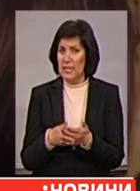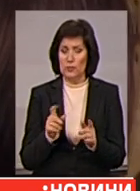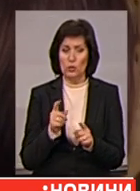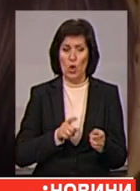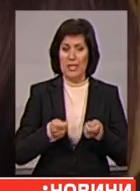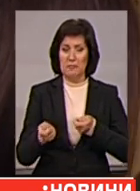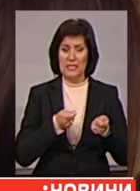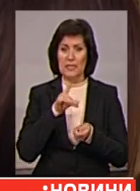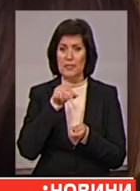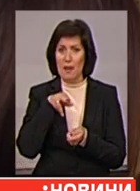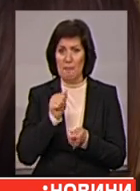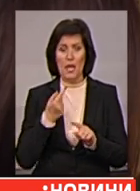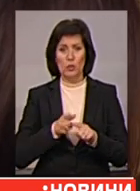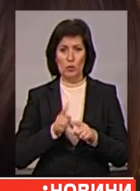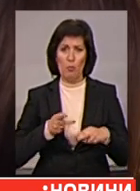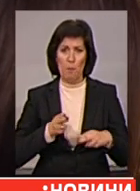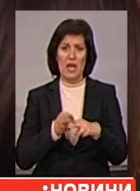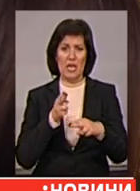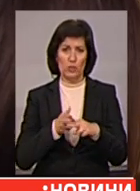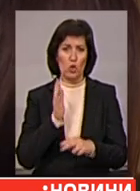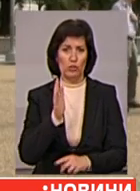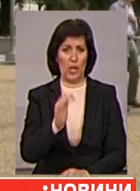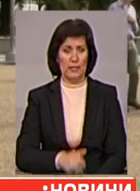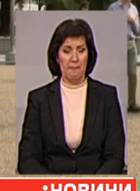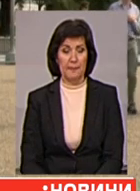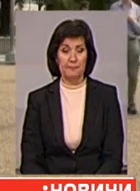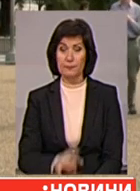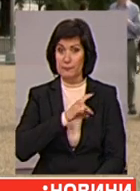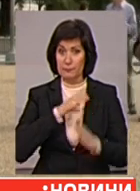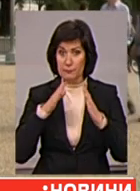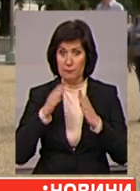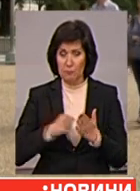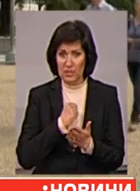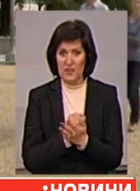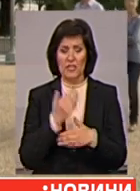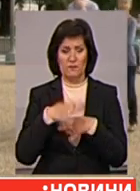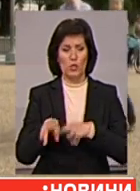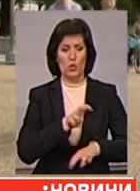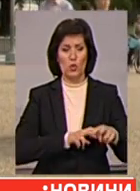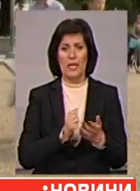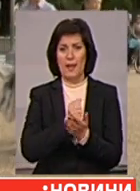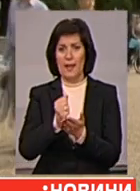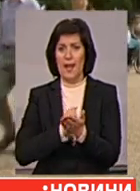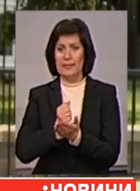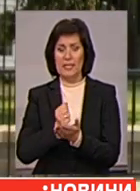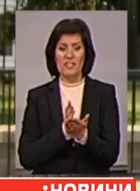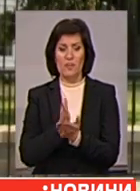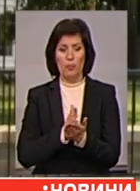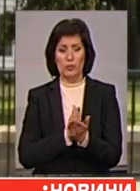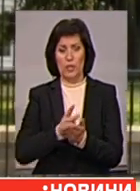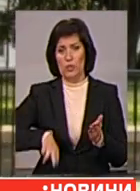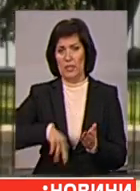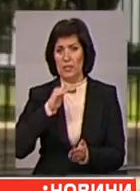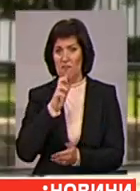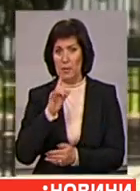що адміністрація Трампа цьому перешкоджатиме. У Білому домі підтвердили, вже шукають кандидатів на посаду директора ФБР.